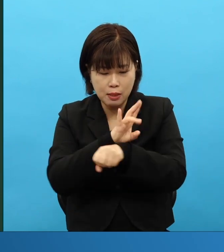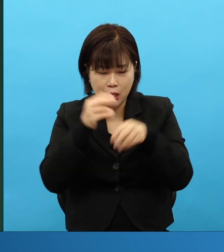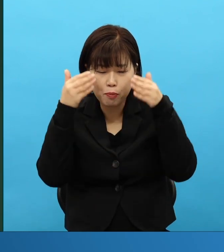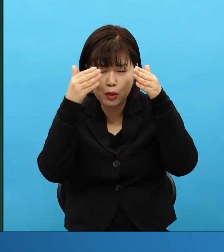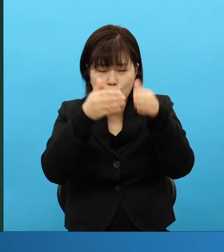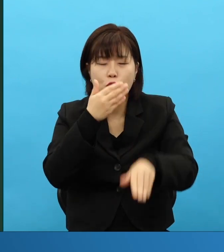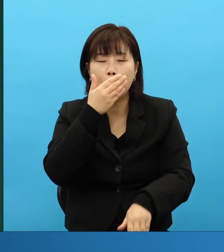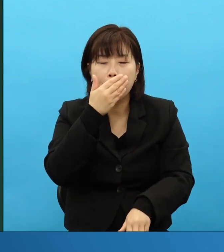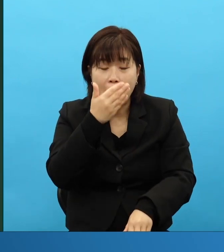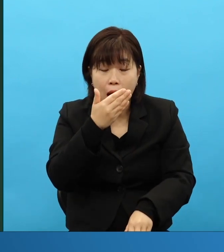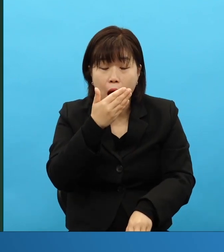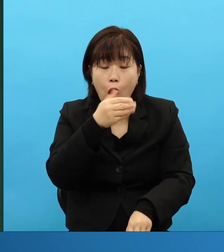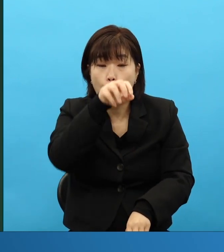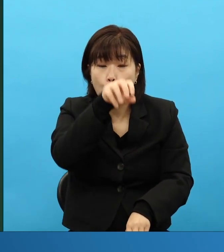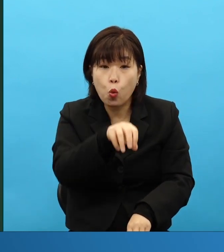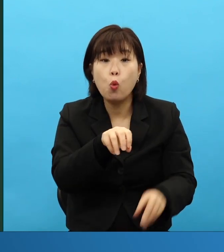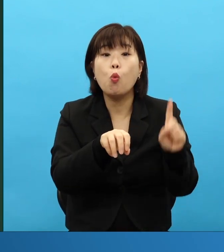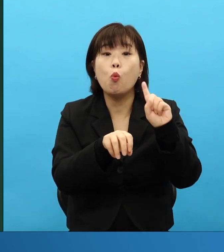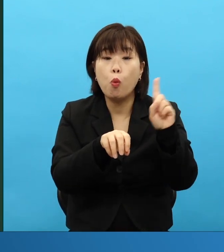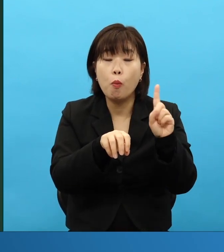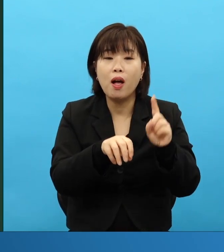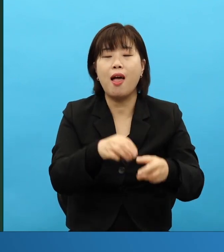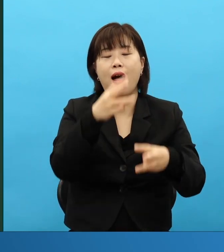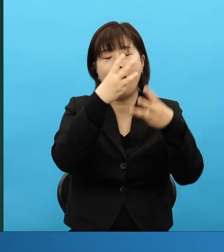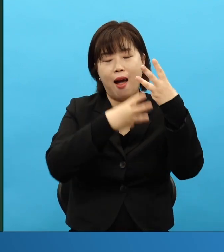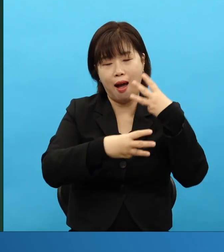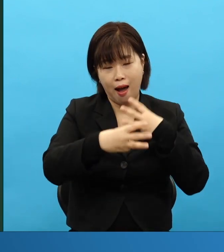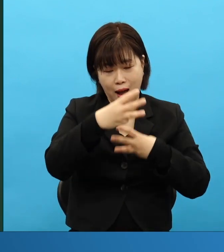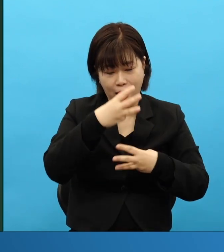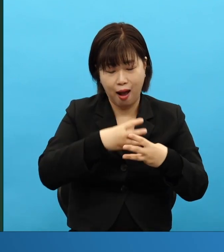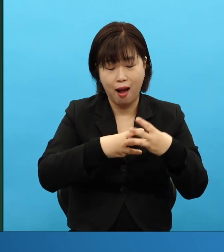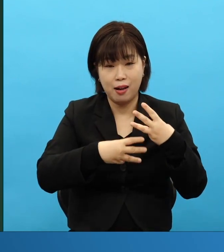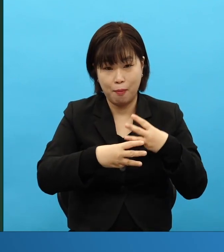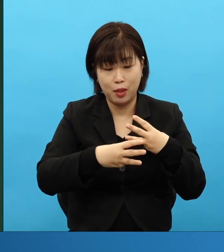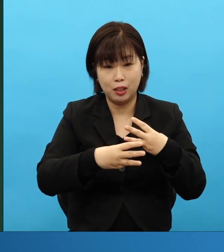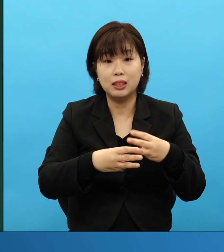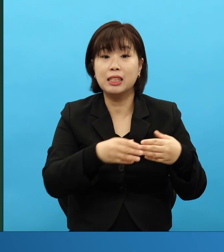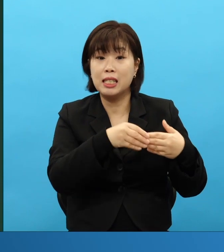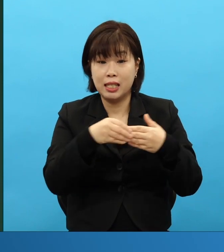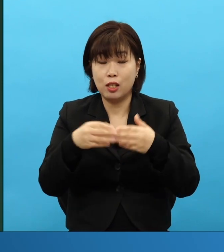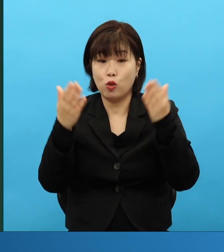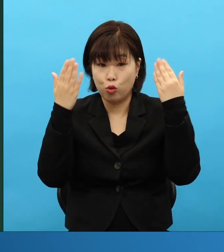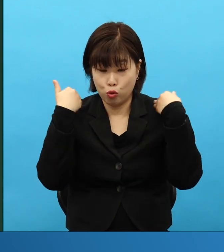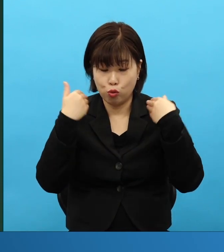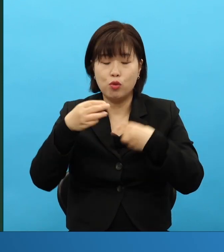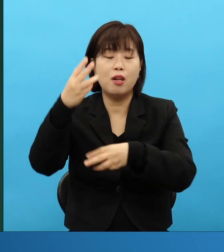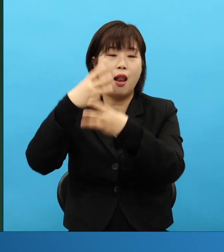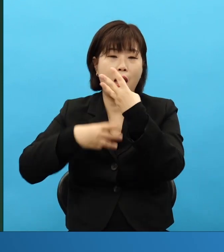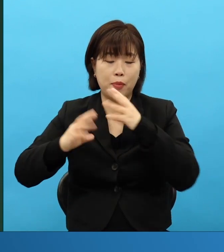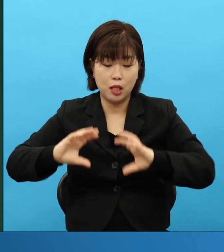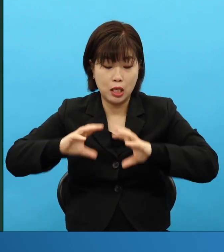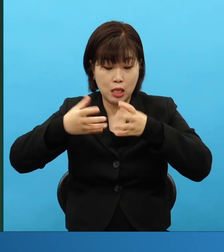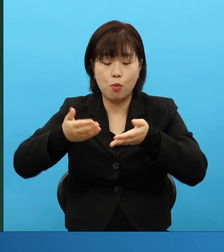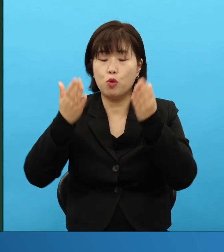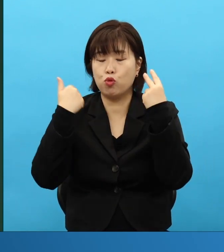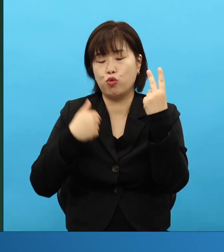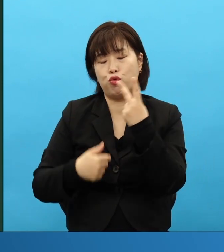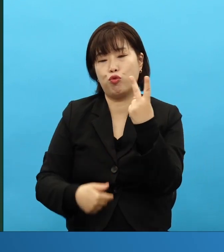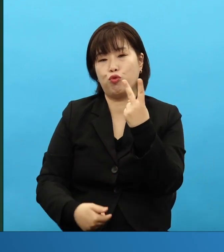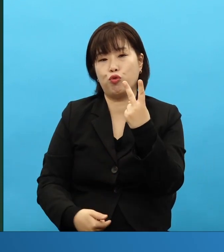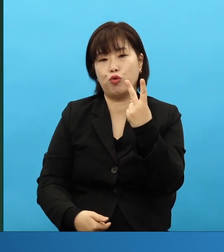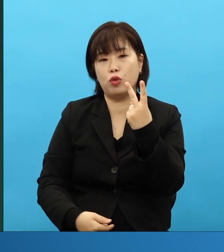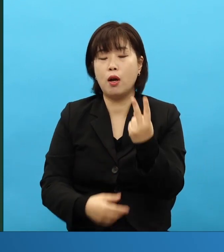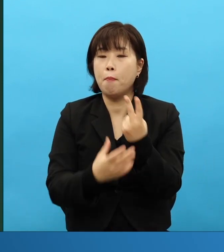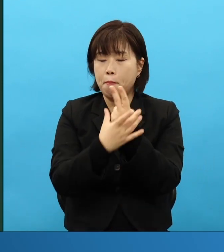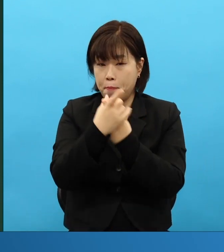hours a day. 전에는 따로지만 지금 합친 겁니다. And so in the past they were separate, but now they are together. 그래서 전에는 RGS 왜 이렇게